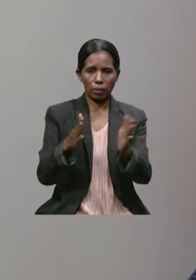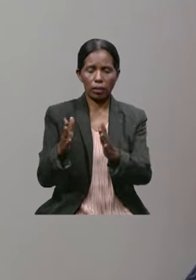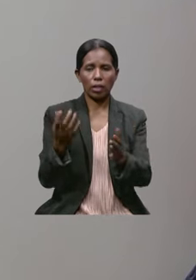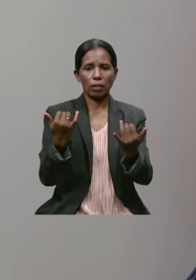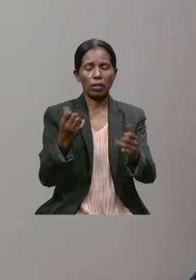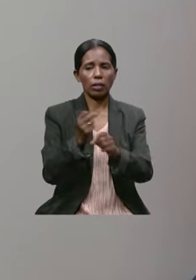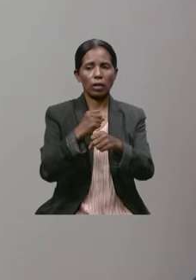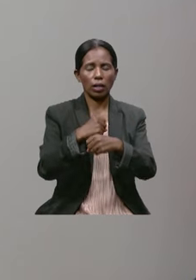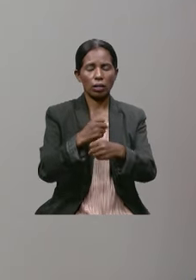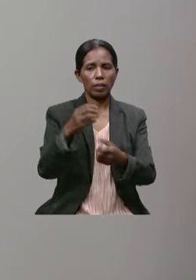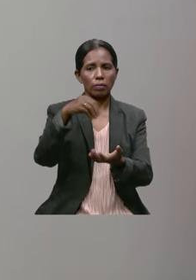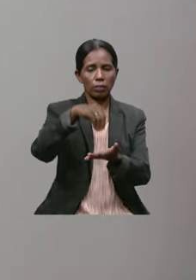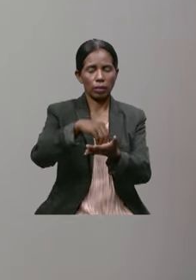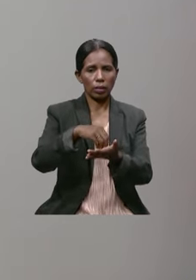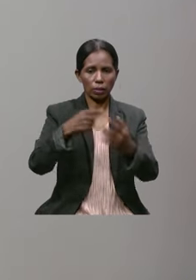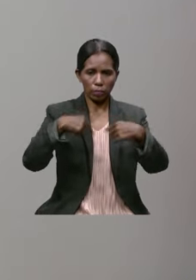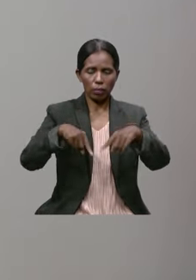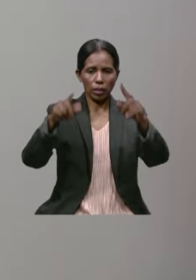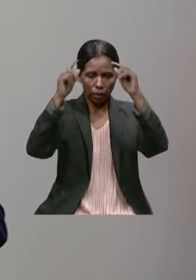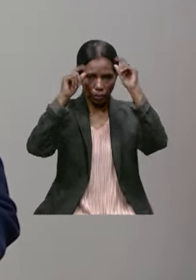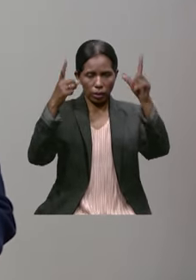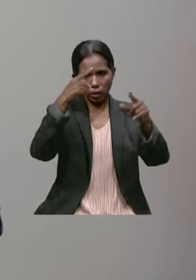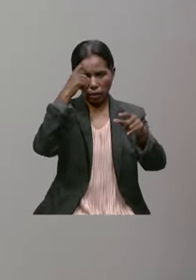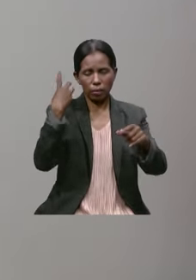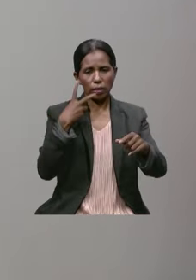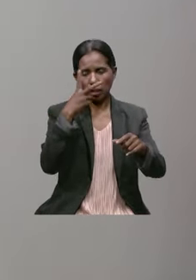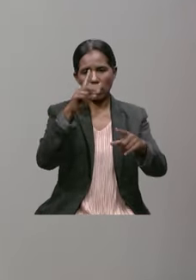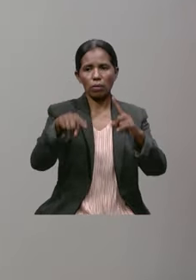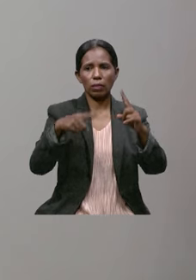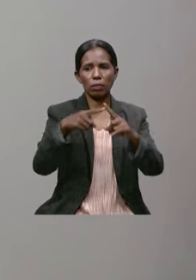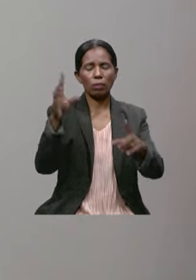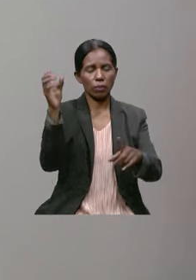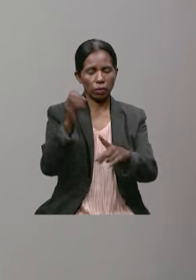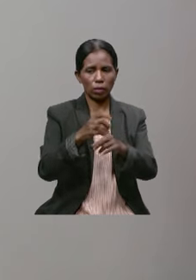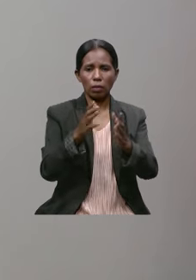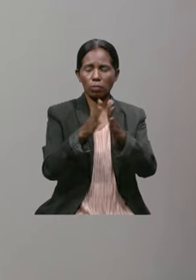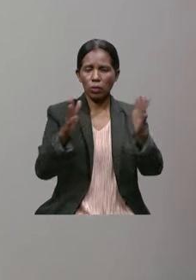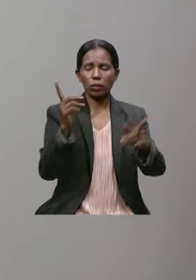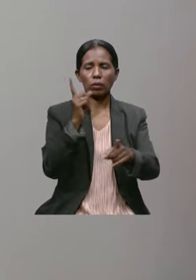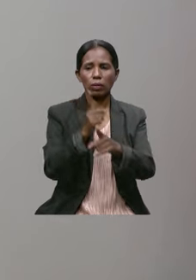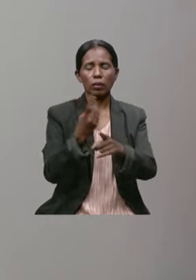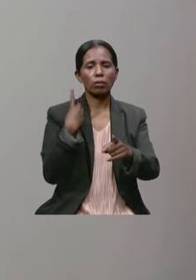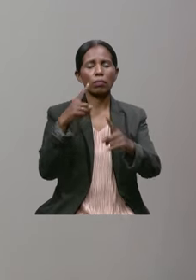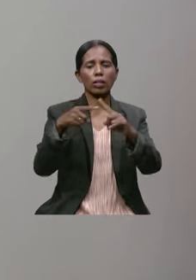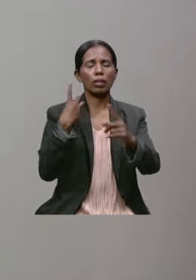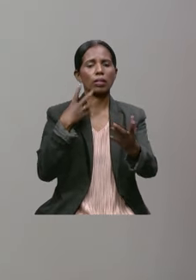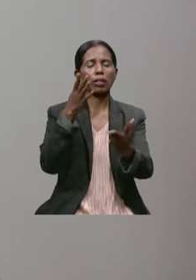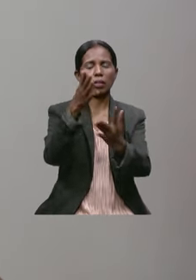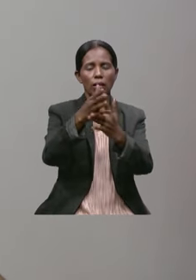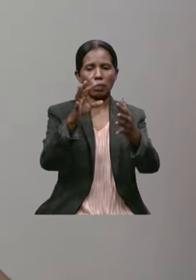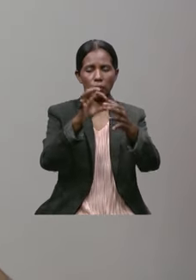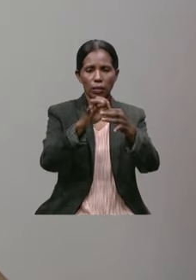agora mayoria investimento barang atau Timor tambah itare kata wangira oportunitu bote tebes wangira tama na bahia membro